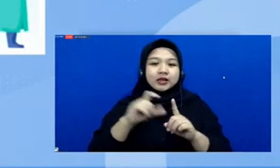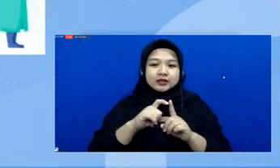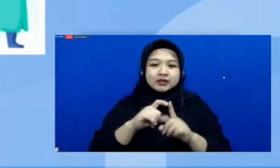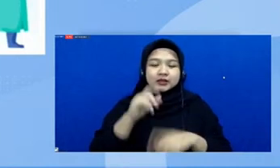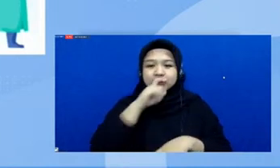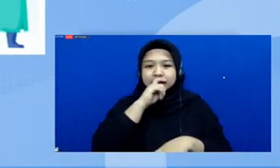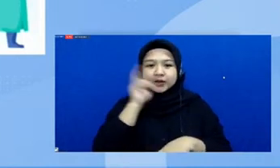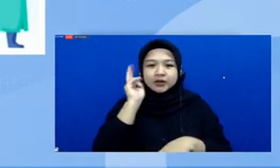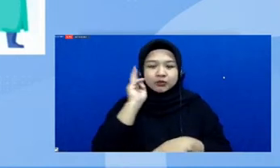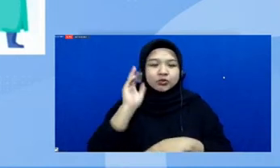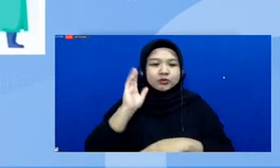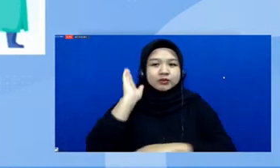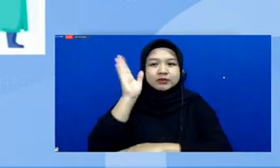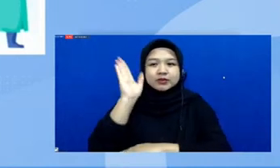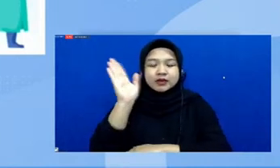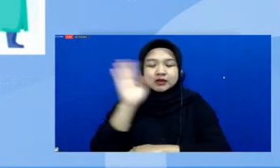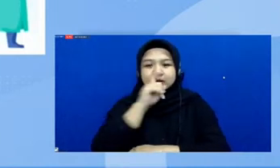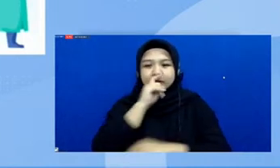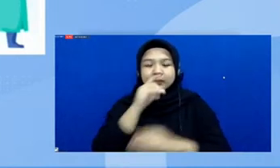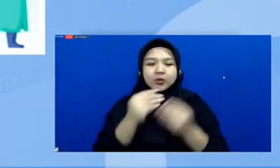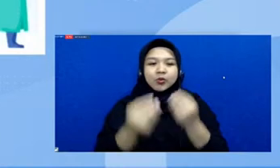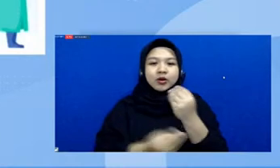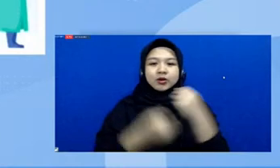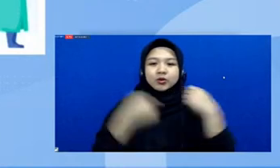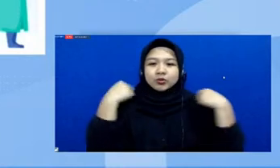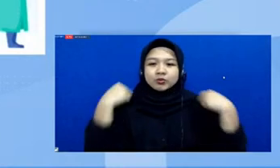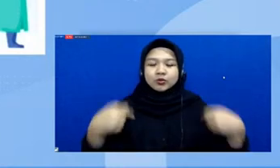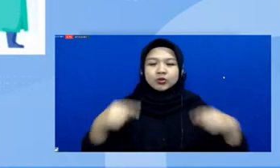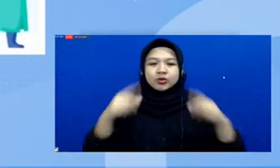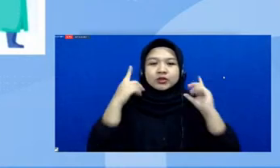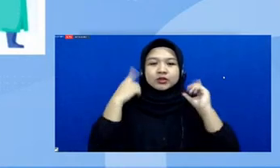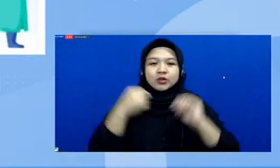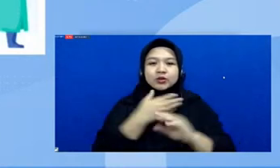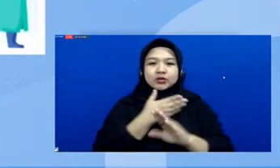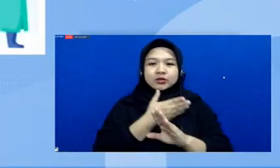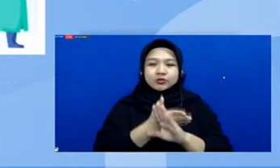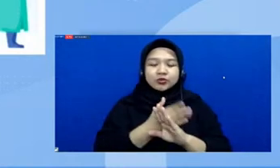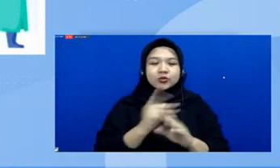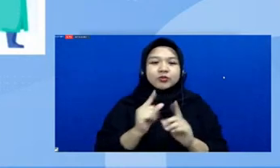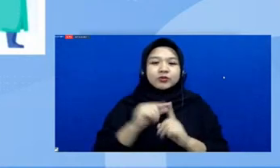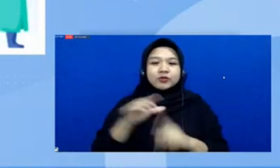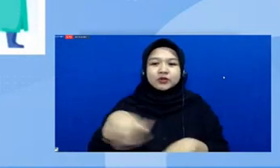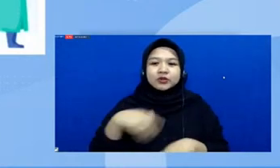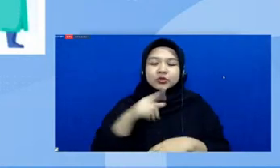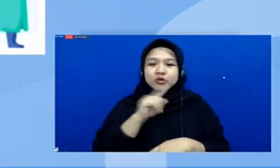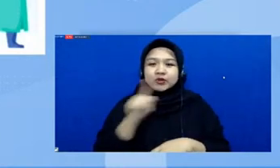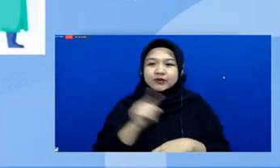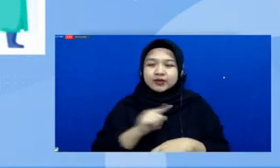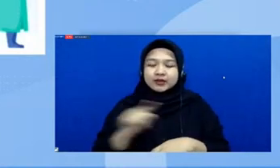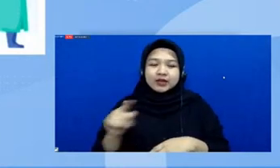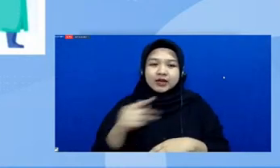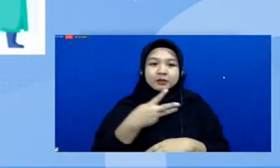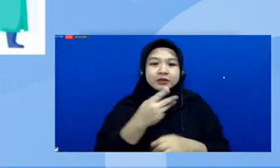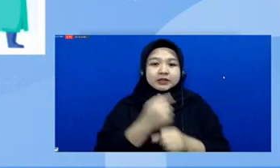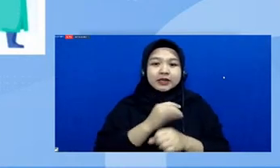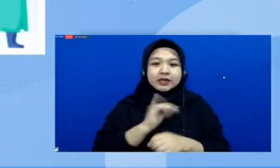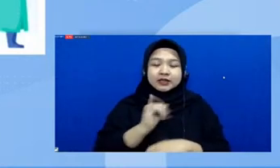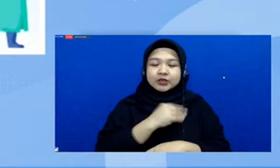Bapak para pembicara, Bapak Wagub Jatim, Bapak Emil Dardak, Prof. Zulfikar Amir, Mas Egy,